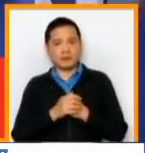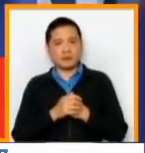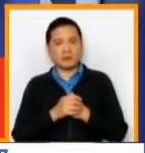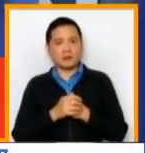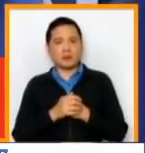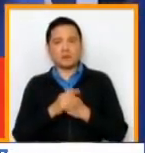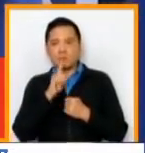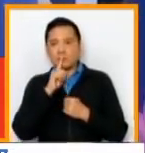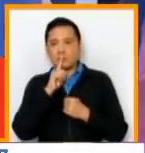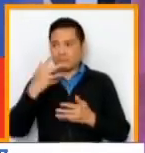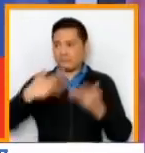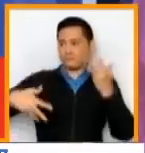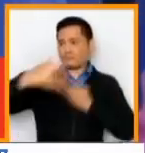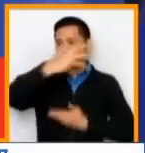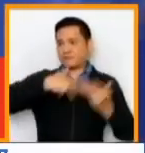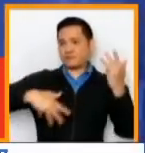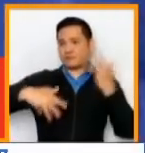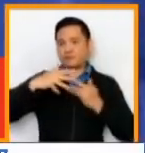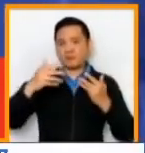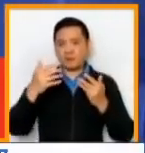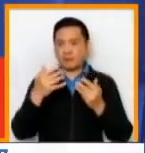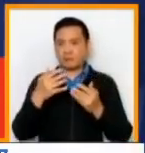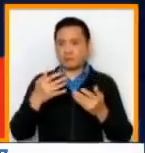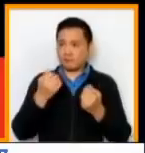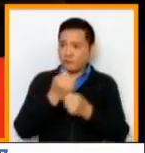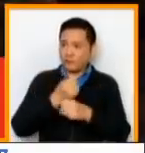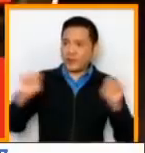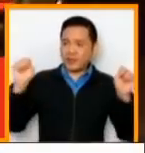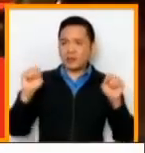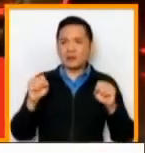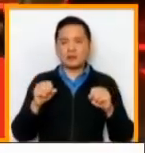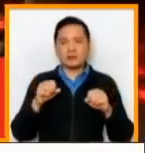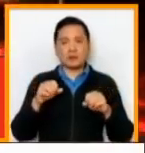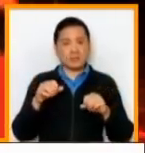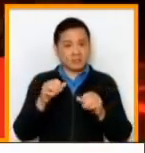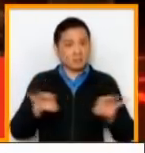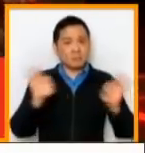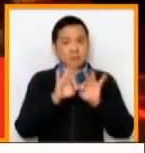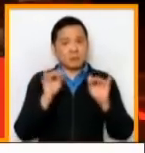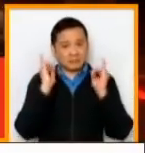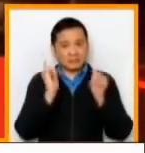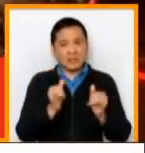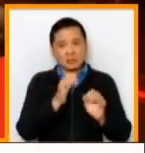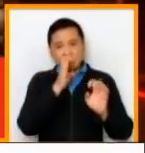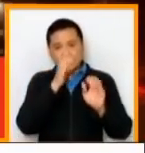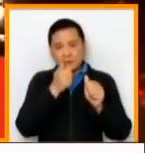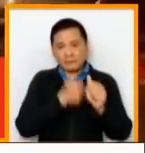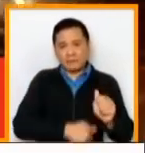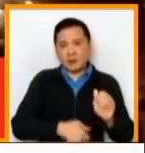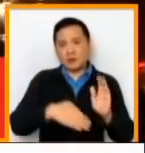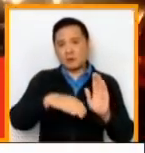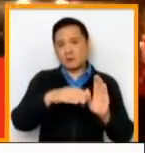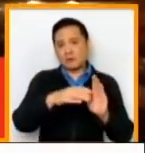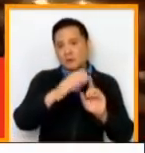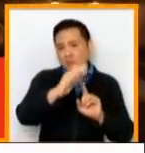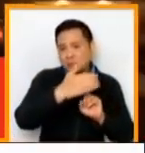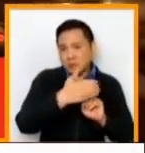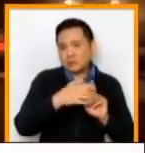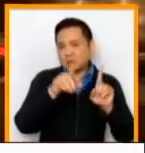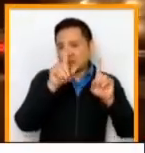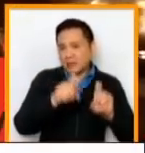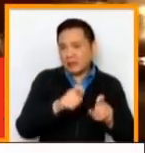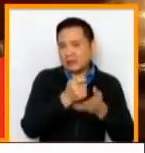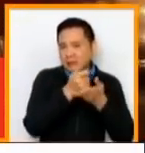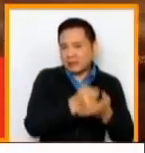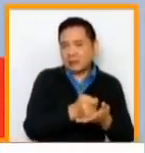sa pag-detect, pag-test at pag-isolate ng mga bagong kaso. Ngayong may pagbaba ng mga kaso, hiling ng ilang nagtatrabaho, tanggalin na rin